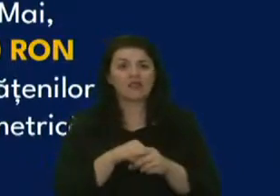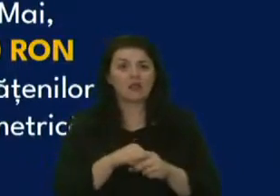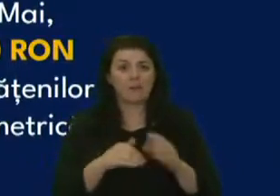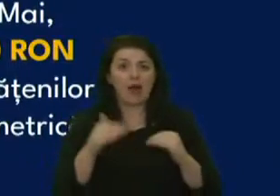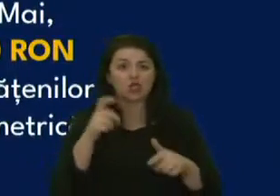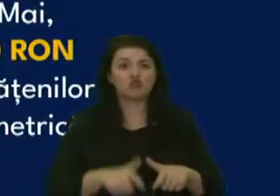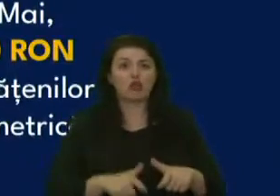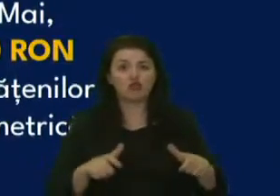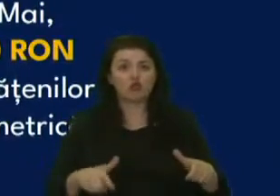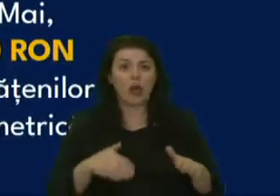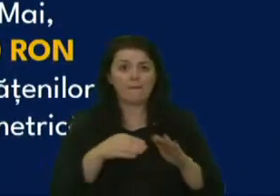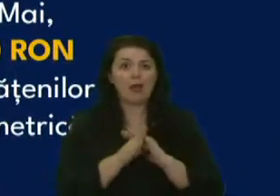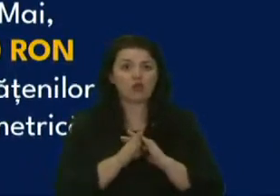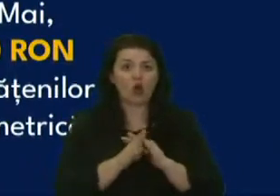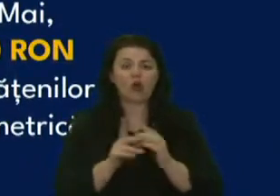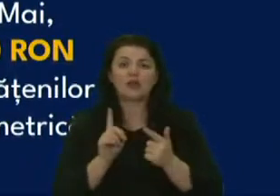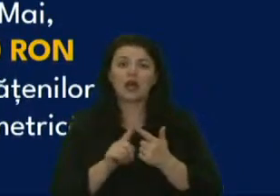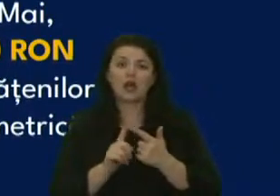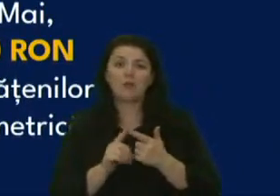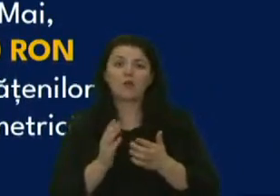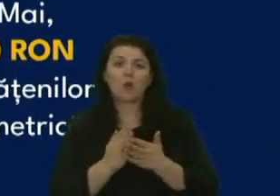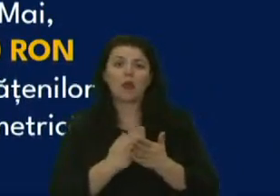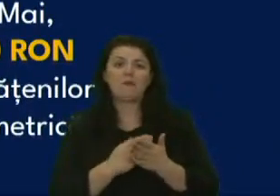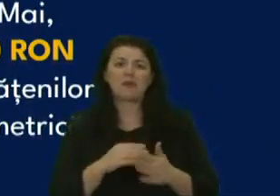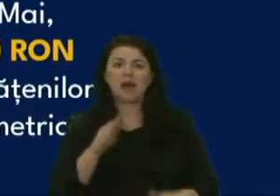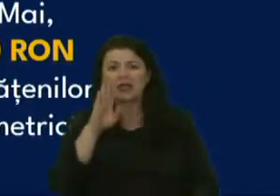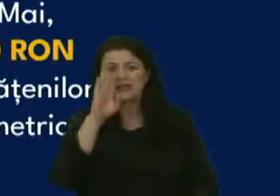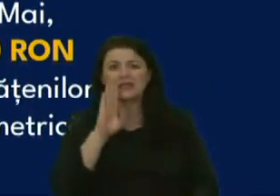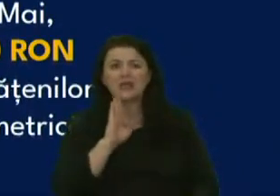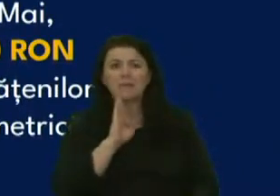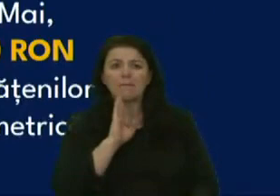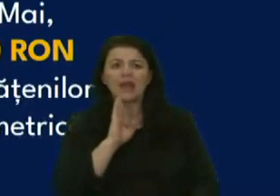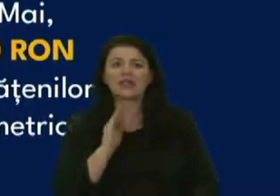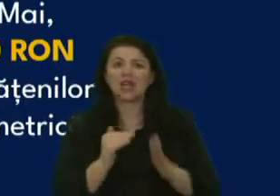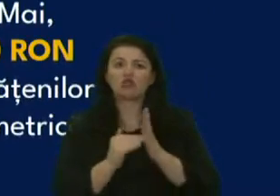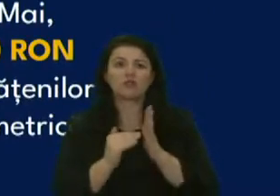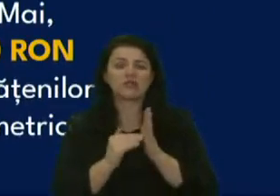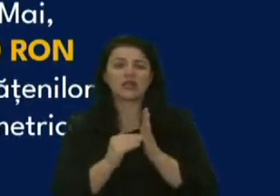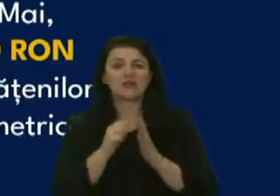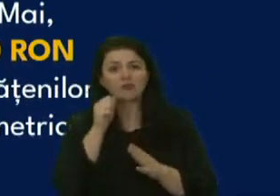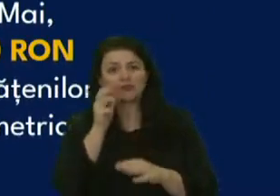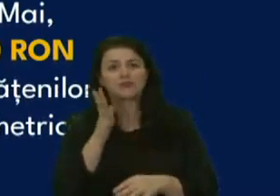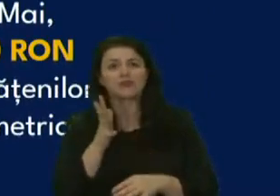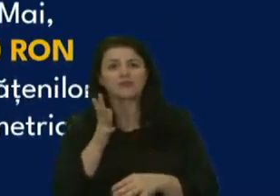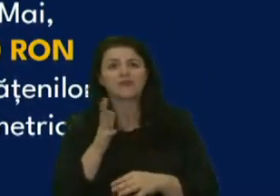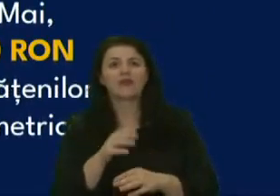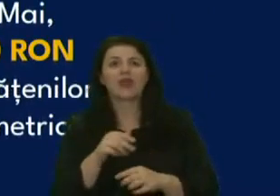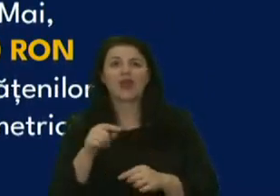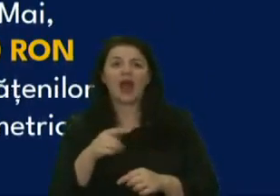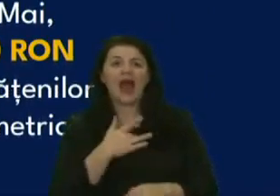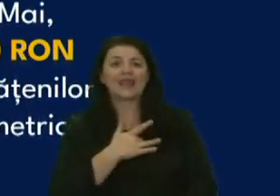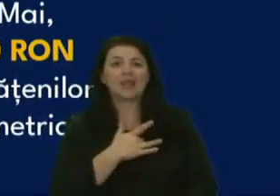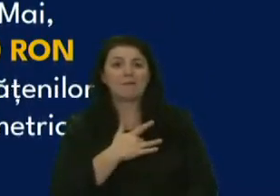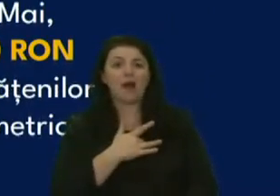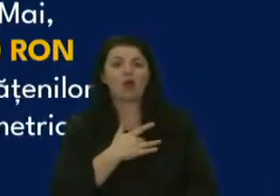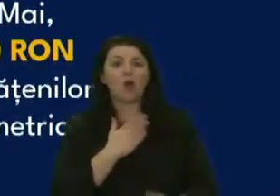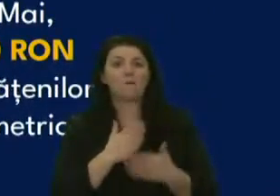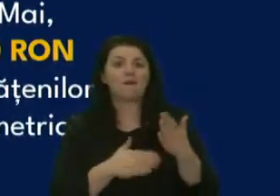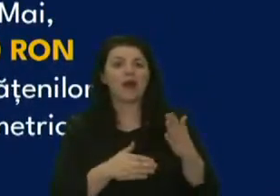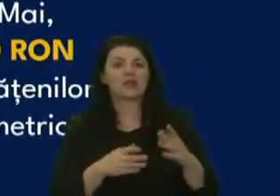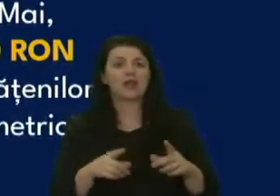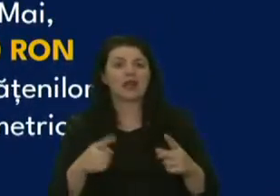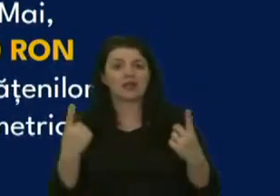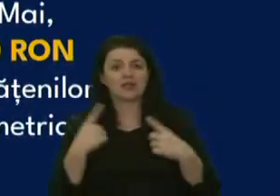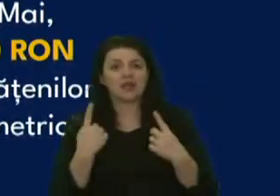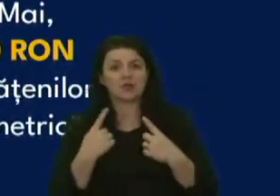ca centură metrou dar și problemele minore mai simple care apar la prima vedere atât de necesare în viața de zi cu zi pentru că și animalul de companie este partea vieții de zi